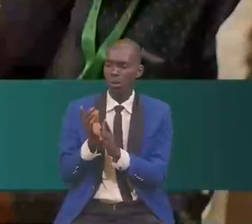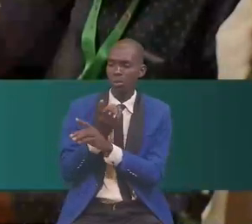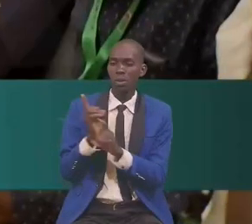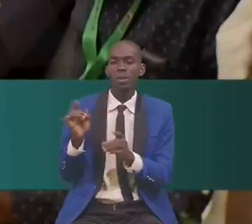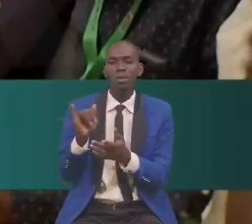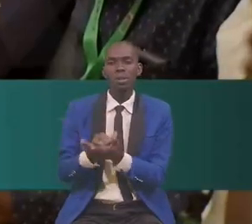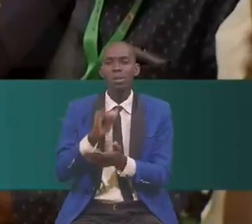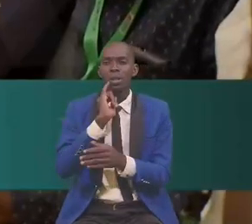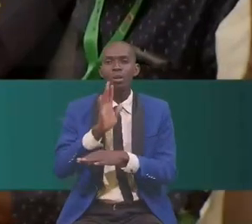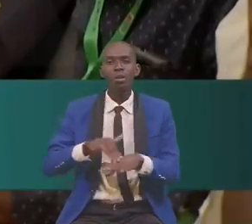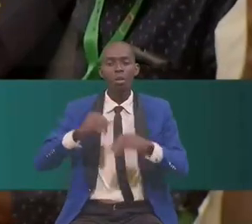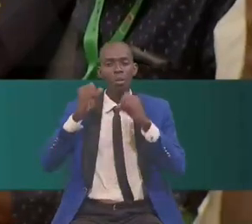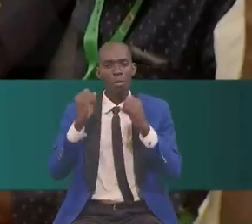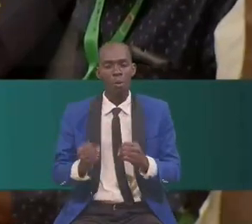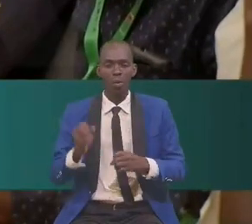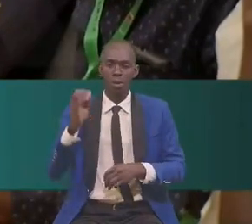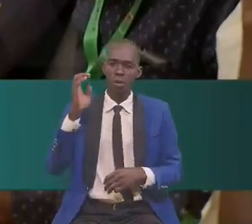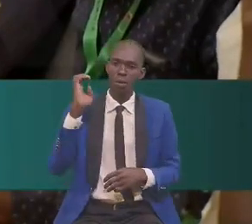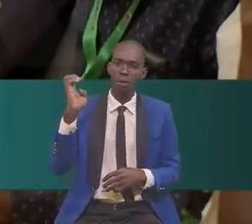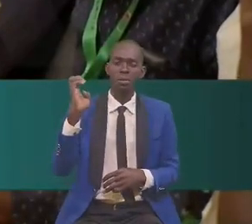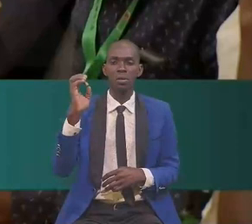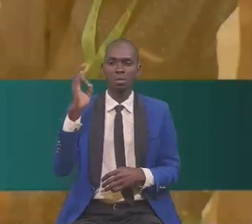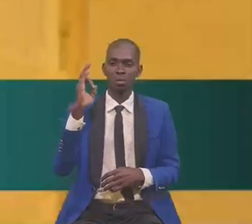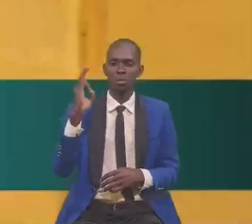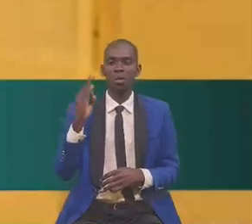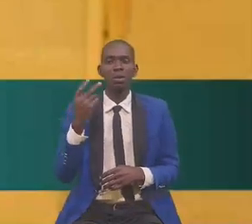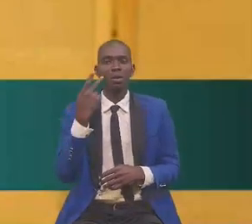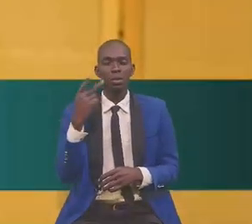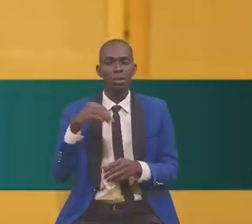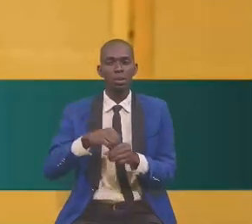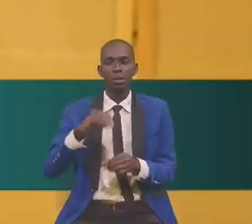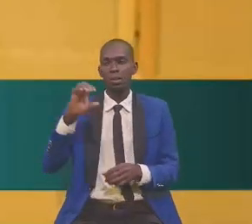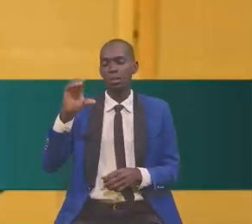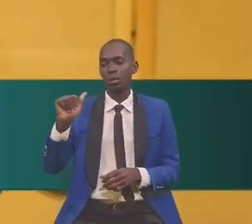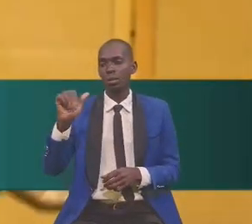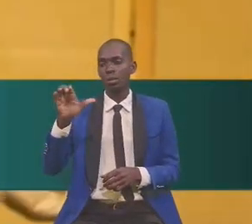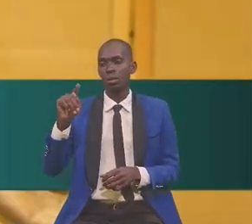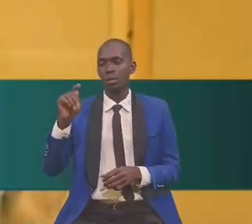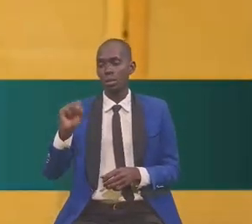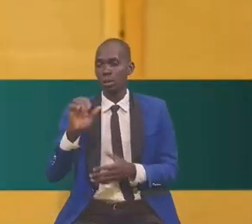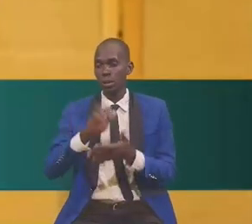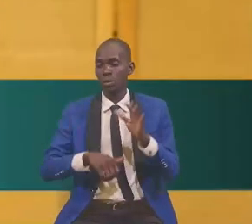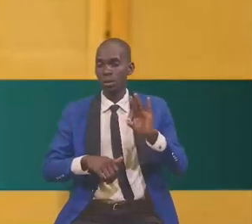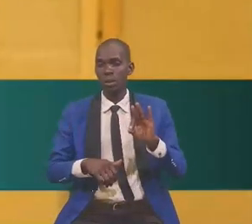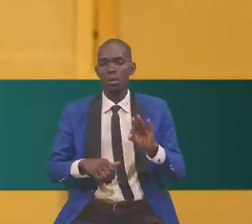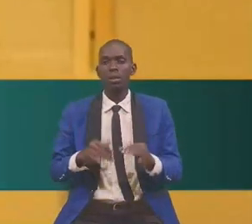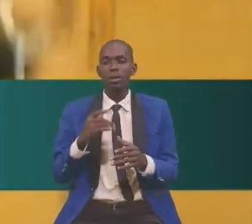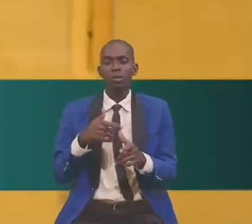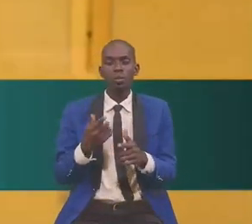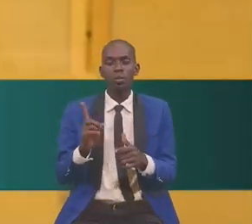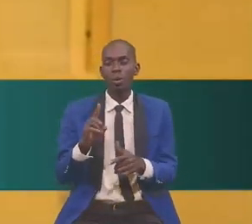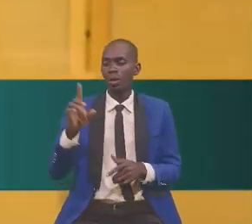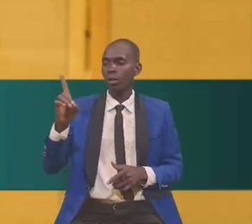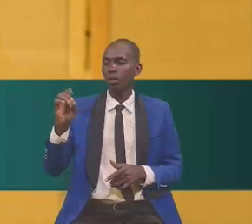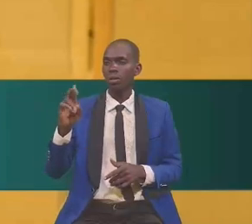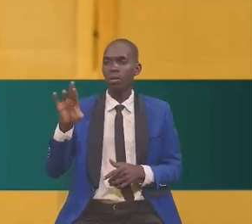nous voici au chapitre 9. Dorcas a été ressuscité des morts. Alors, il n'y est, prends ton lit,